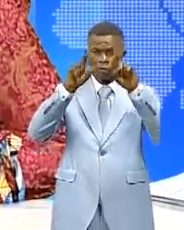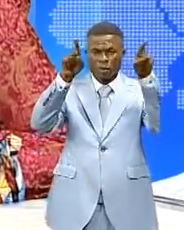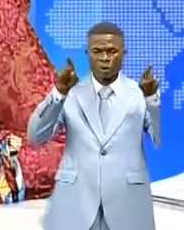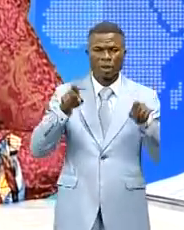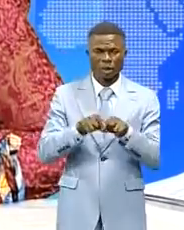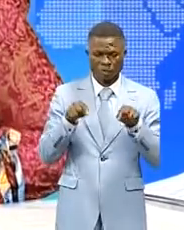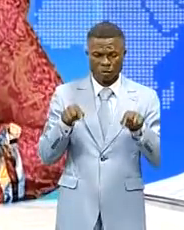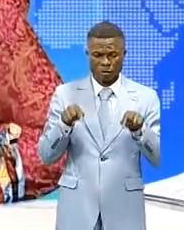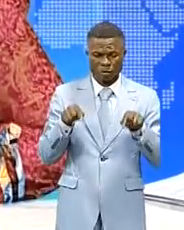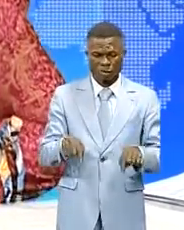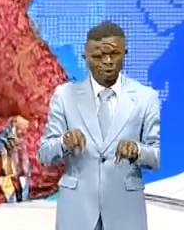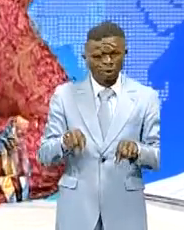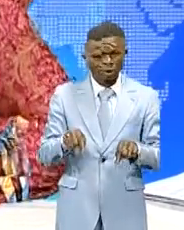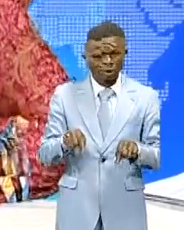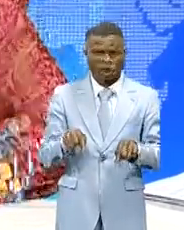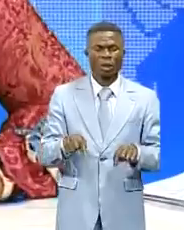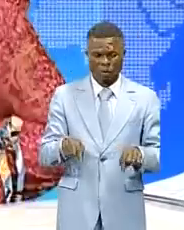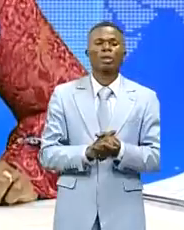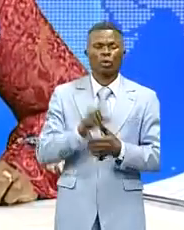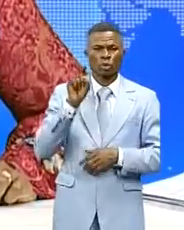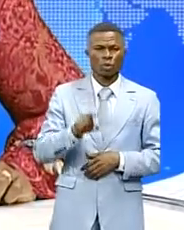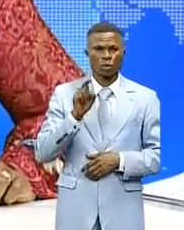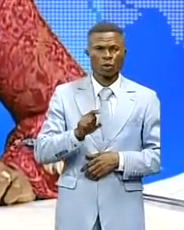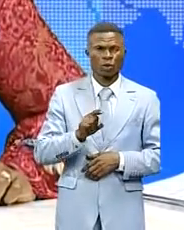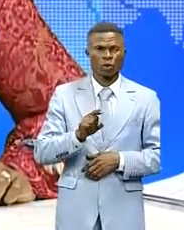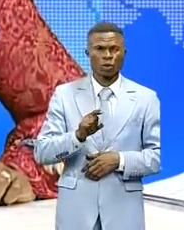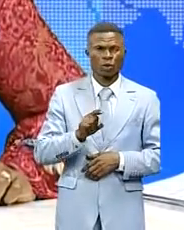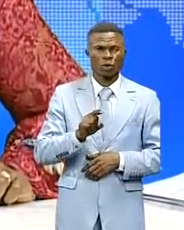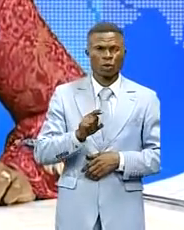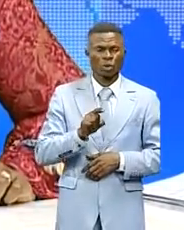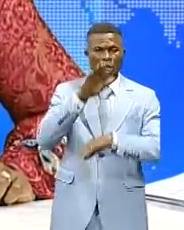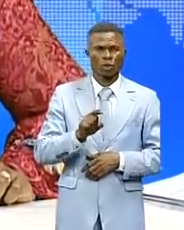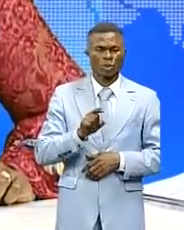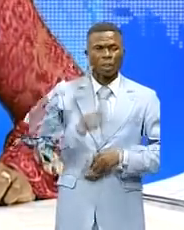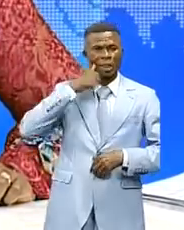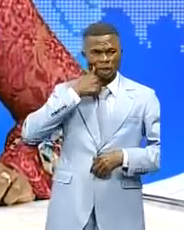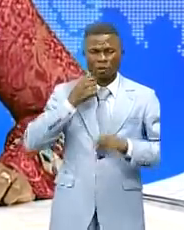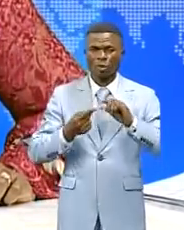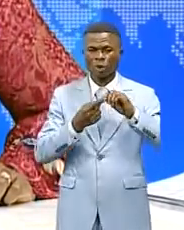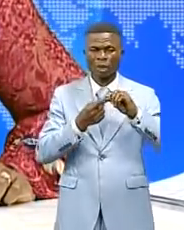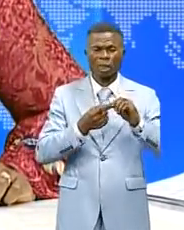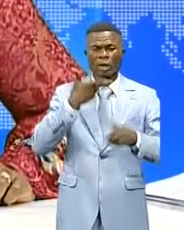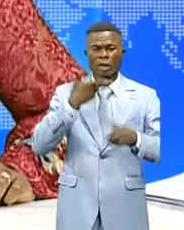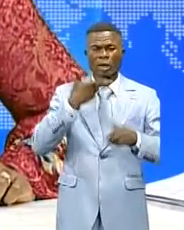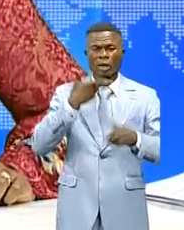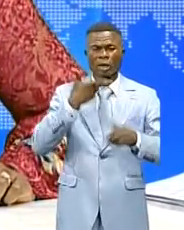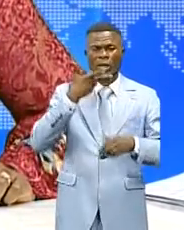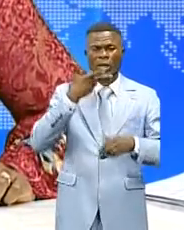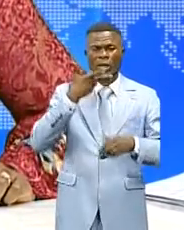radio télévision nationale elles sont convoquées ordinaire demain mercredi